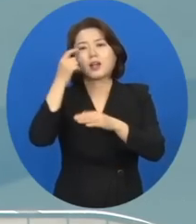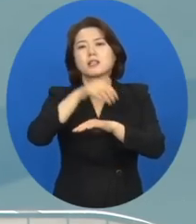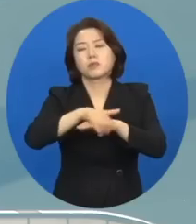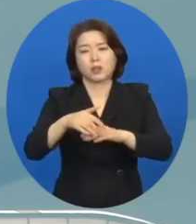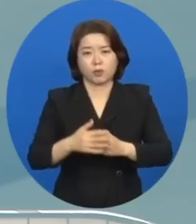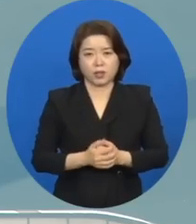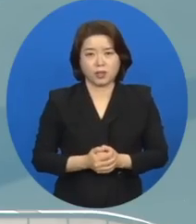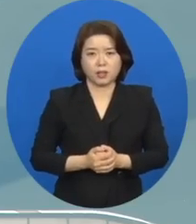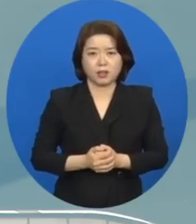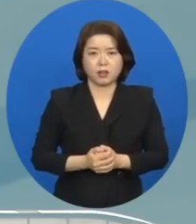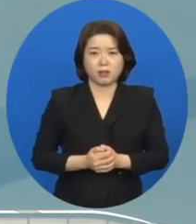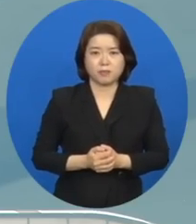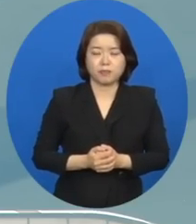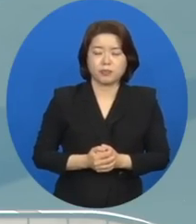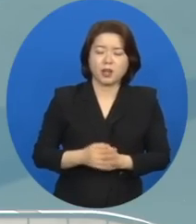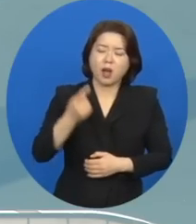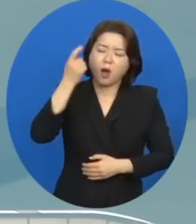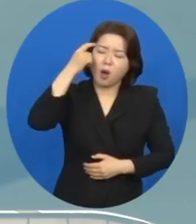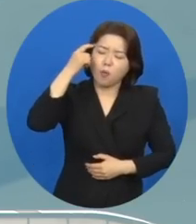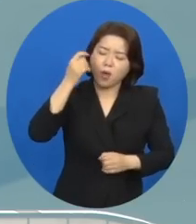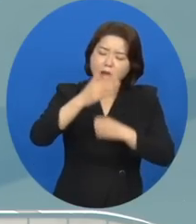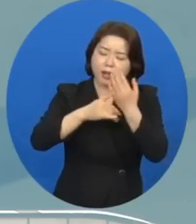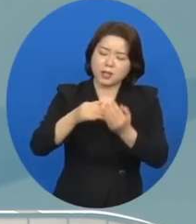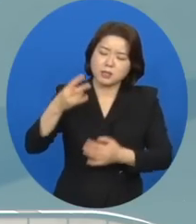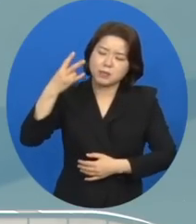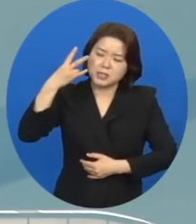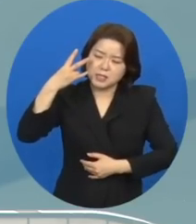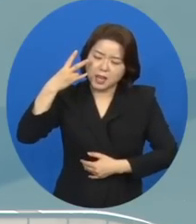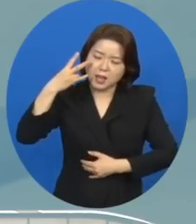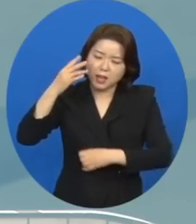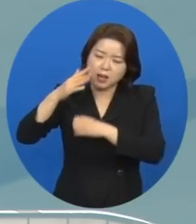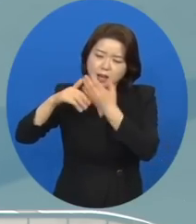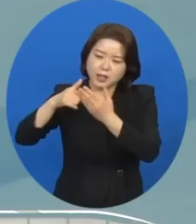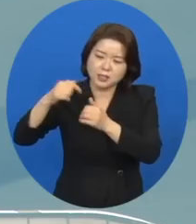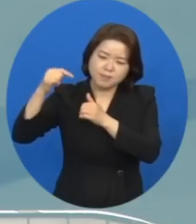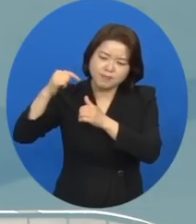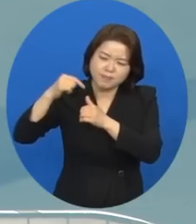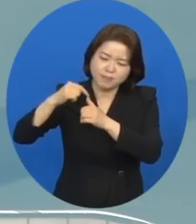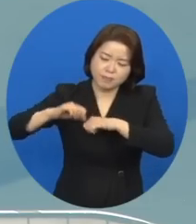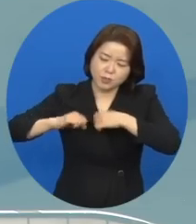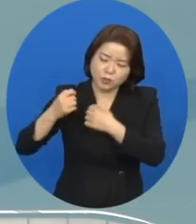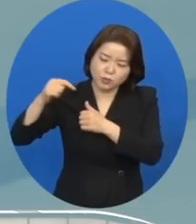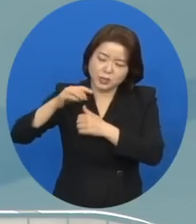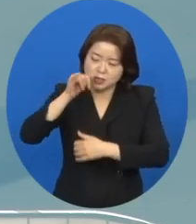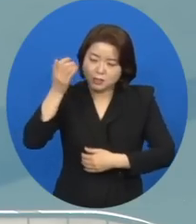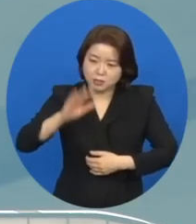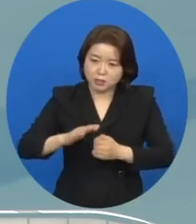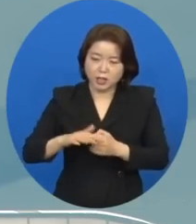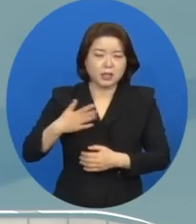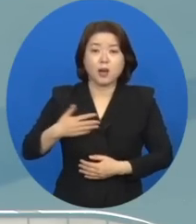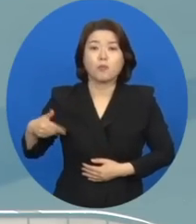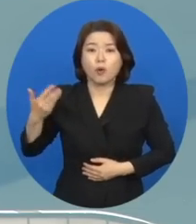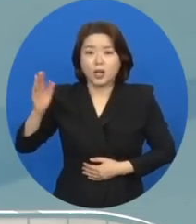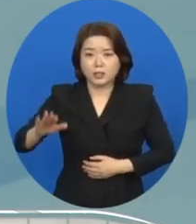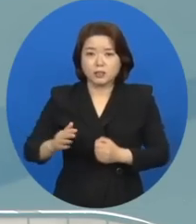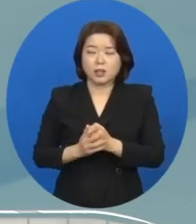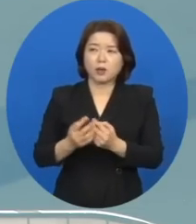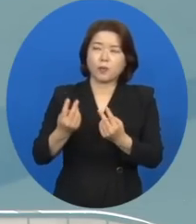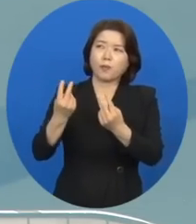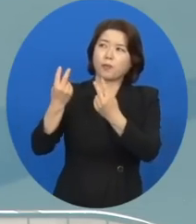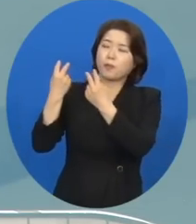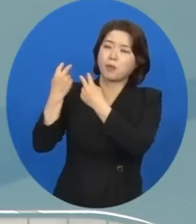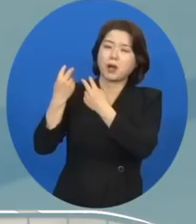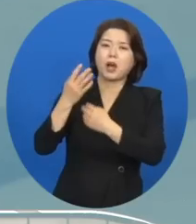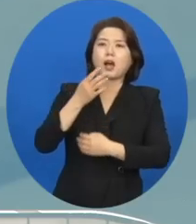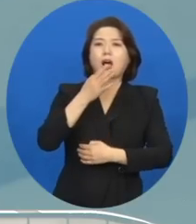왜 하나님, 예 하나님이 하게 하셨나? 나는 그때는 이해할 수 없는데 돌아보니까 아, 그것이 하나님의